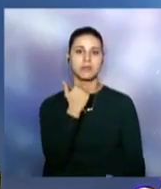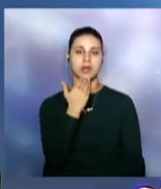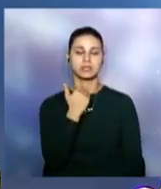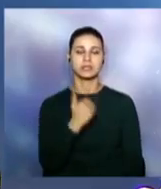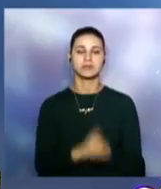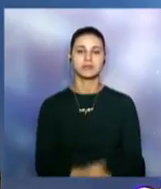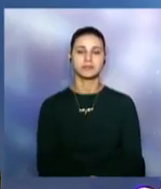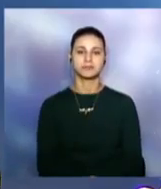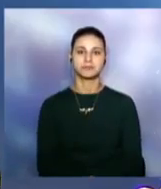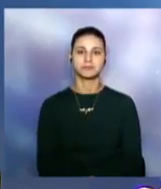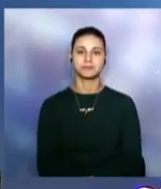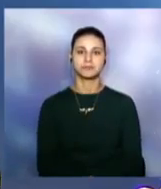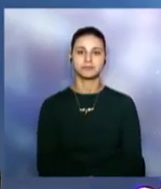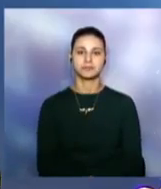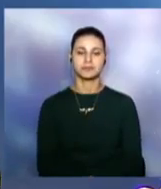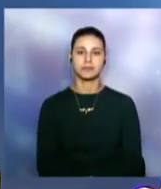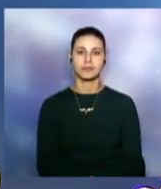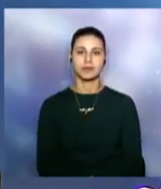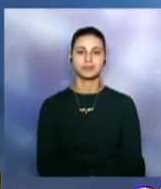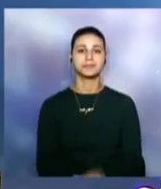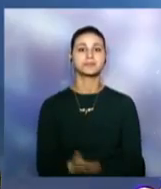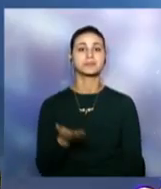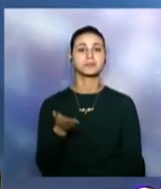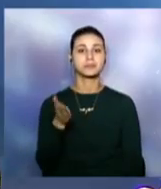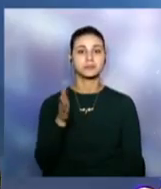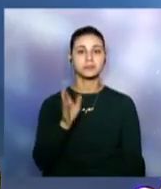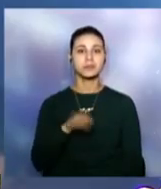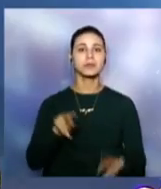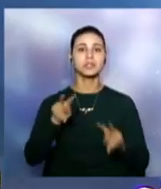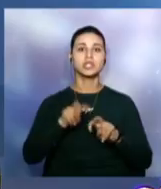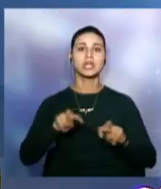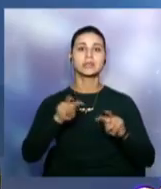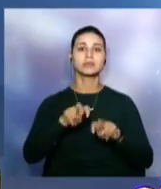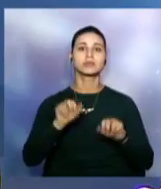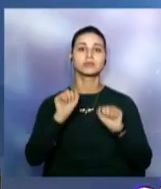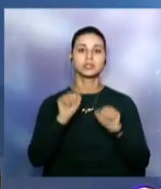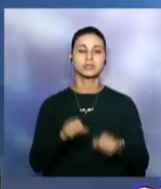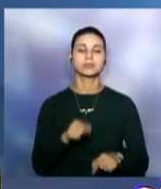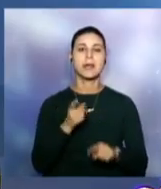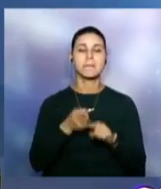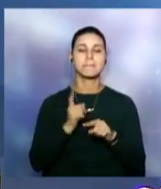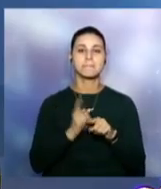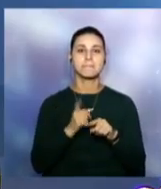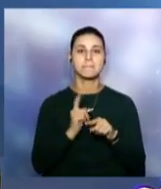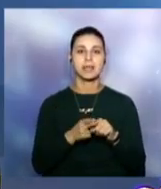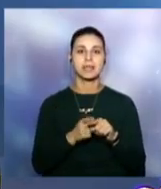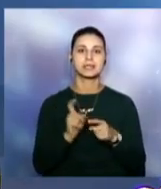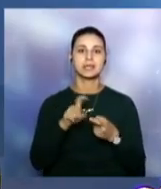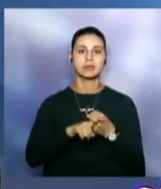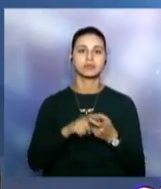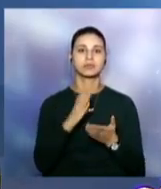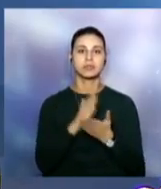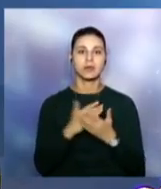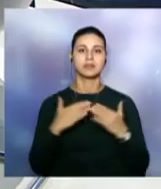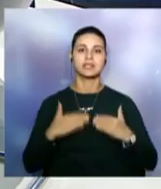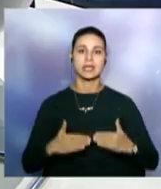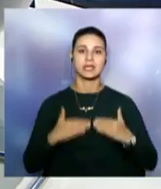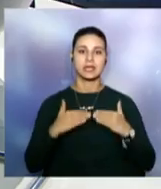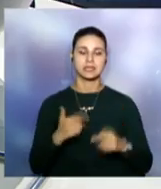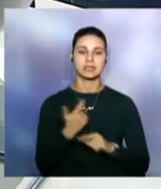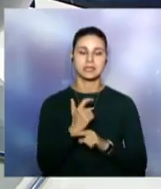კუჩში, მაშინ გადამოწმების შესაძლებლობა მეტალის სხეულთან დაკავშირებით გვაქვს